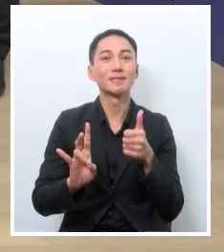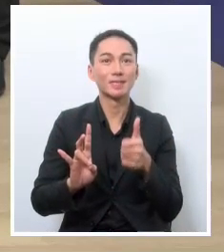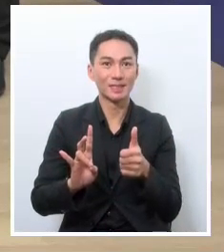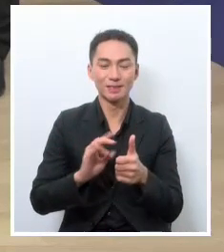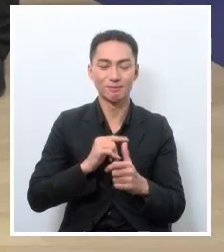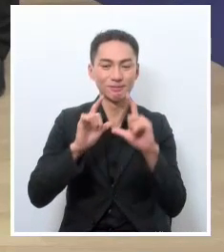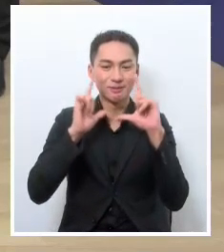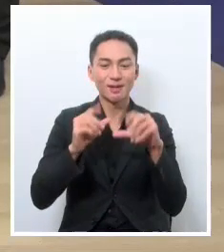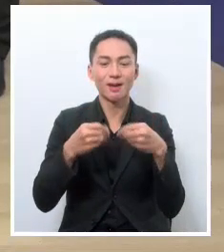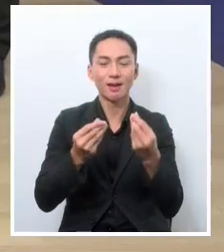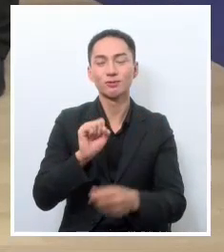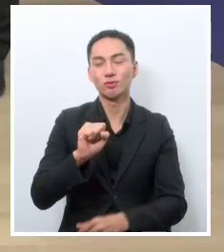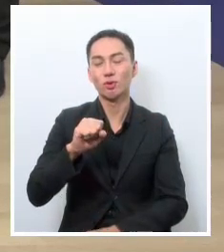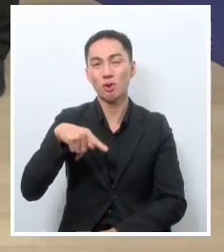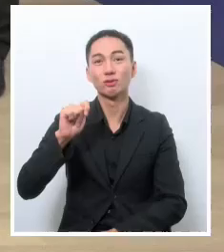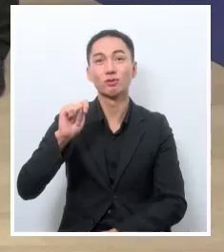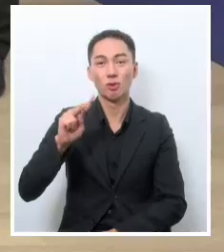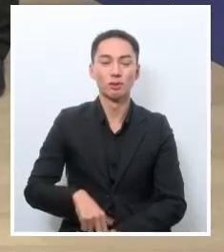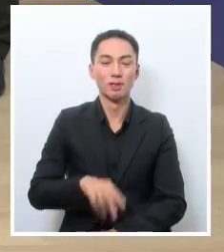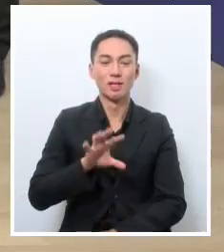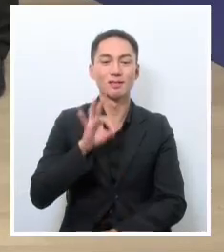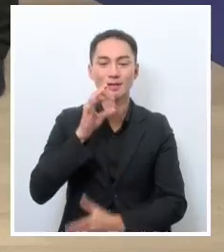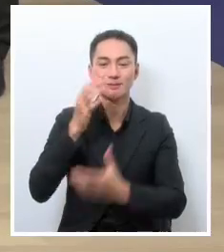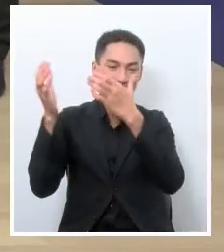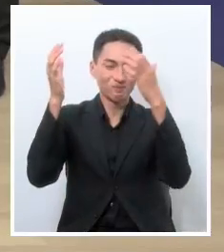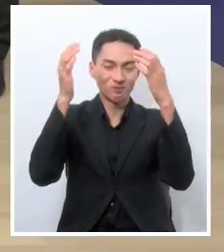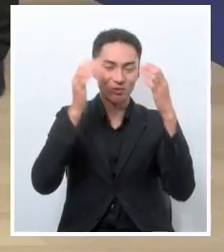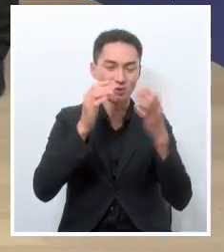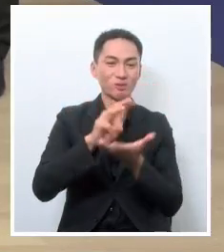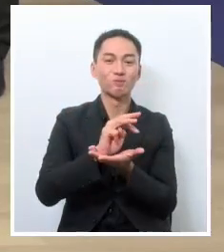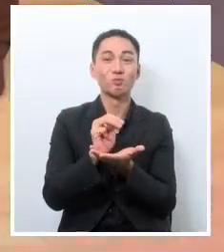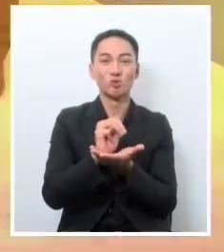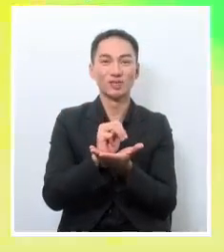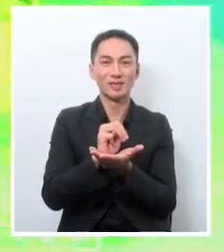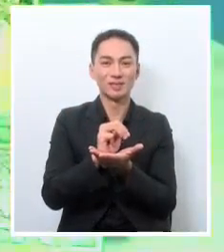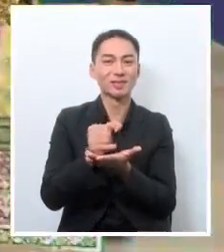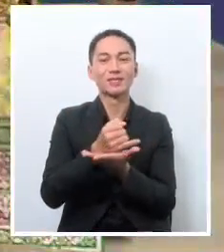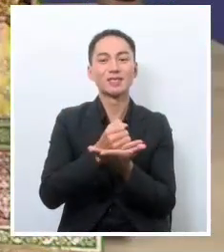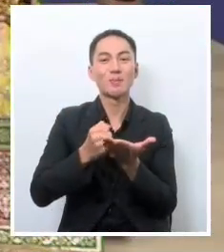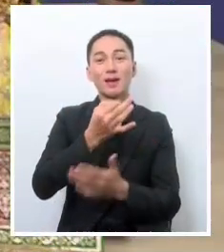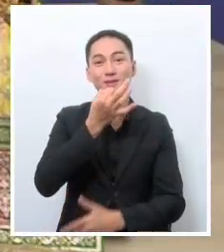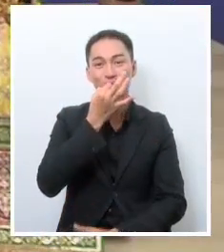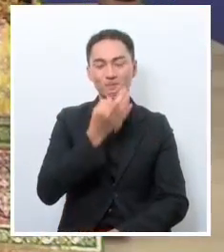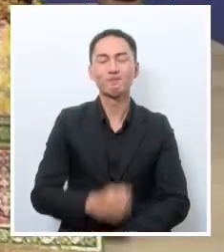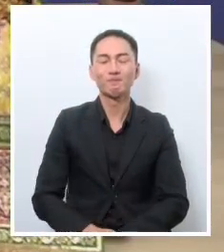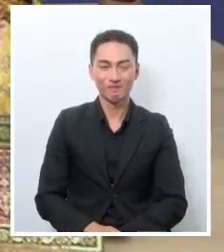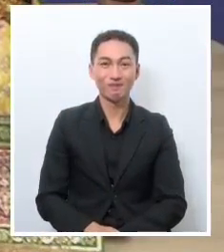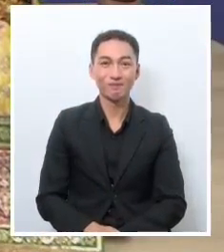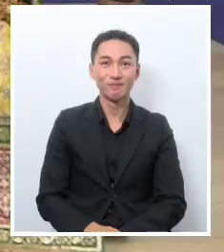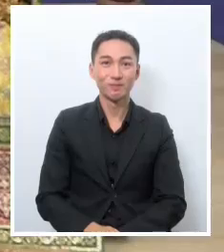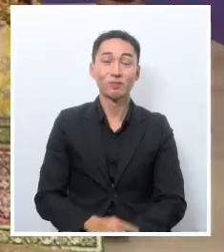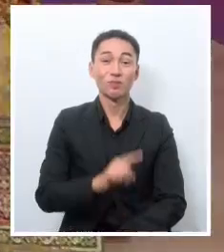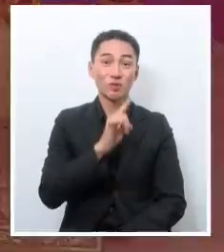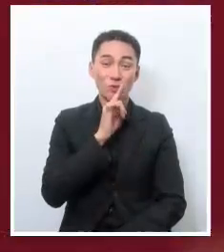สพฐของเราในการผ่านคัดเลือกเป็นนักแสดงโขนของมูลนิธิส่งเสริมศิลปาชีพครับทุกท่านครับสามารถไปให้